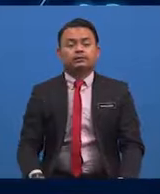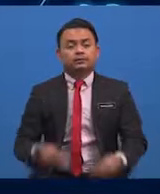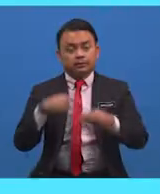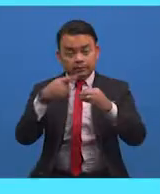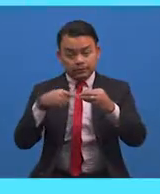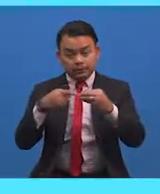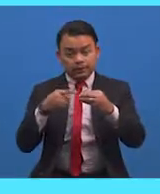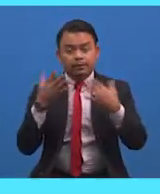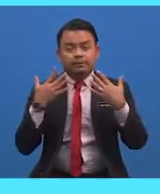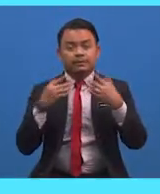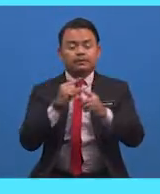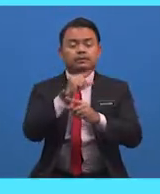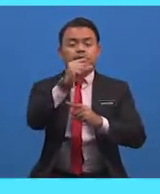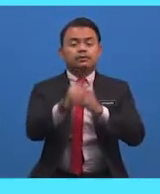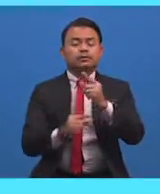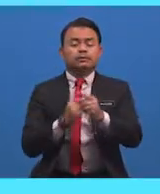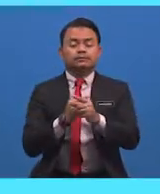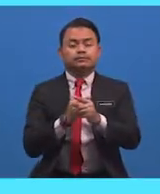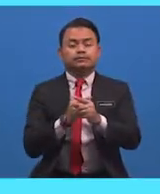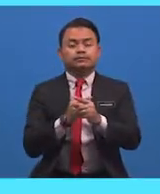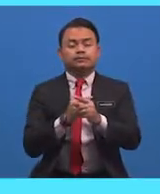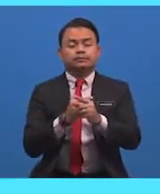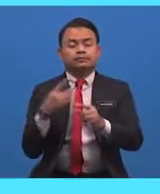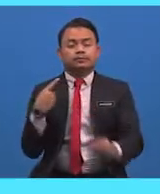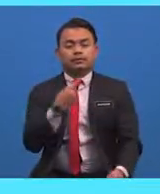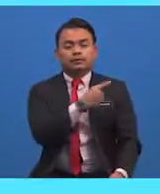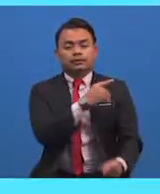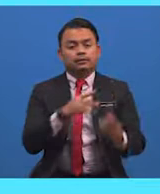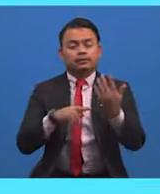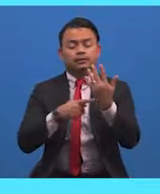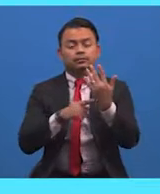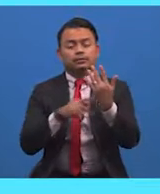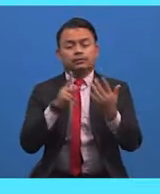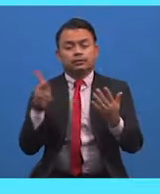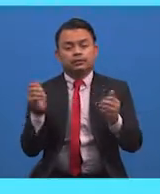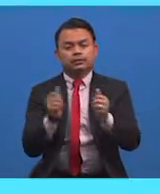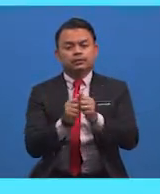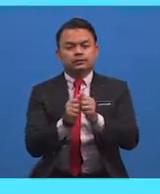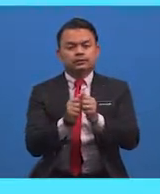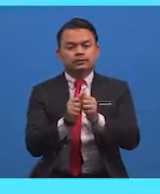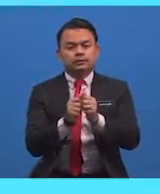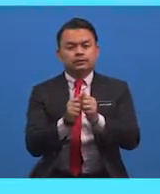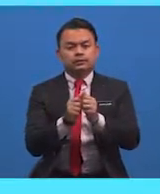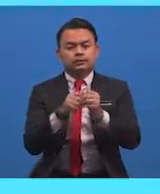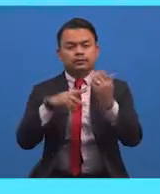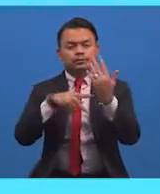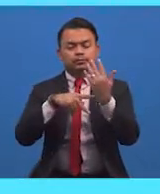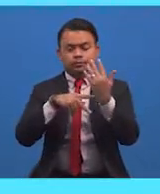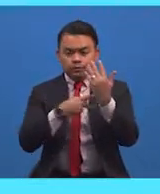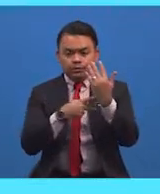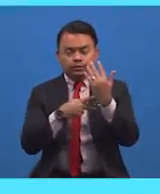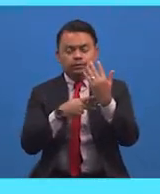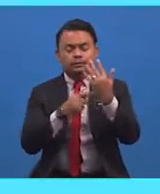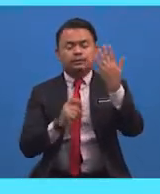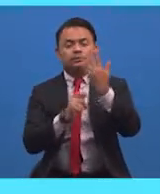global. Baiklah, kita mulakan dengan punca pertambahan gas rumah hijau. Punca yang